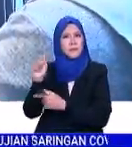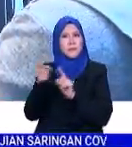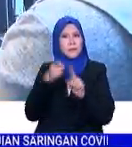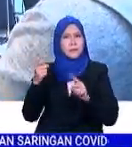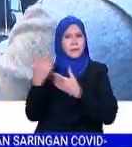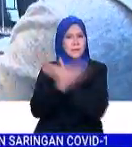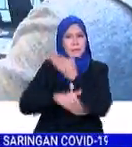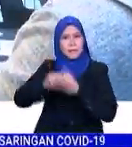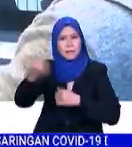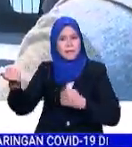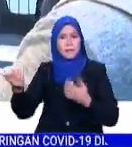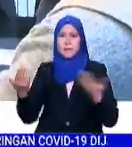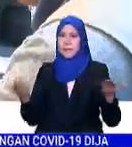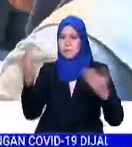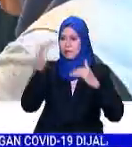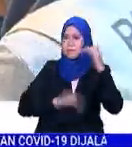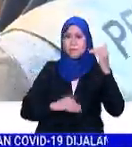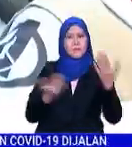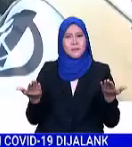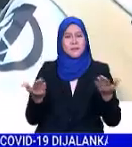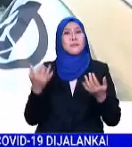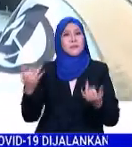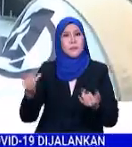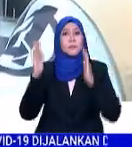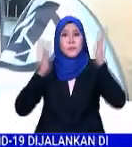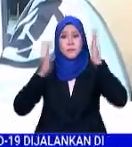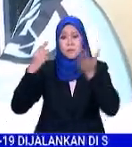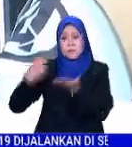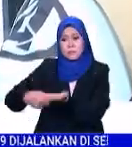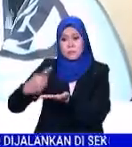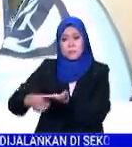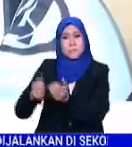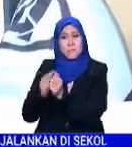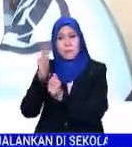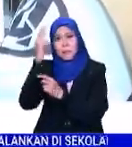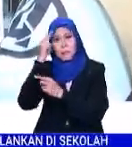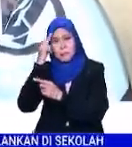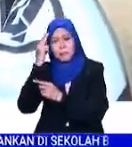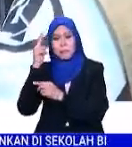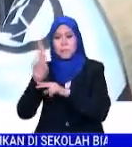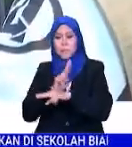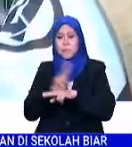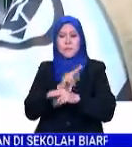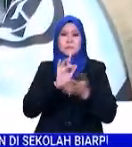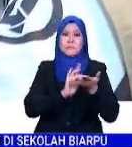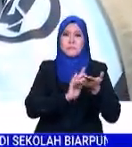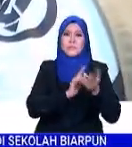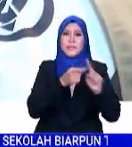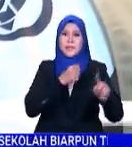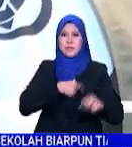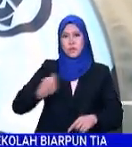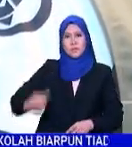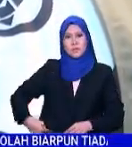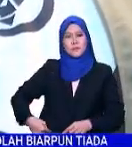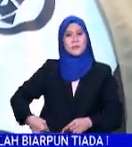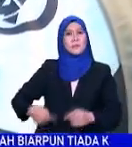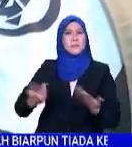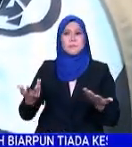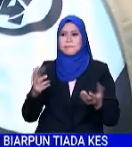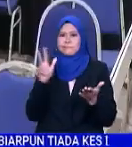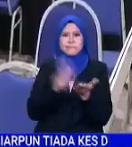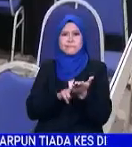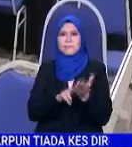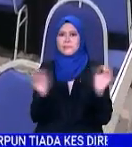daripada negara lain. Tambahnya, Malaysia juga akan berbincang dengan Kerajaan Arab Saudi berhubung penggunaan vaksin dari China yang